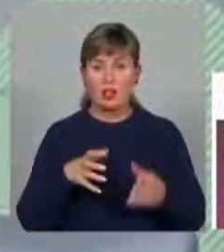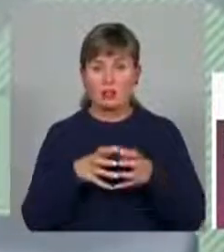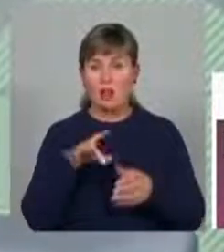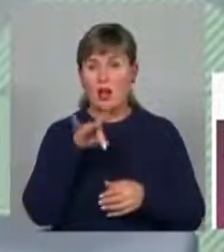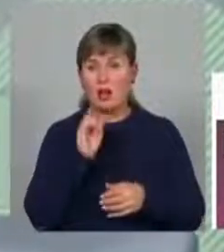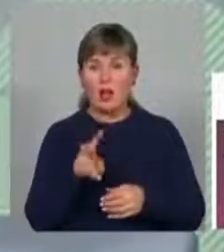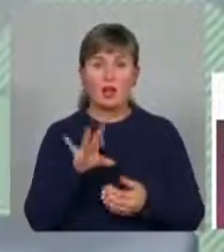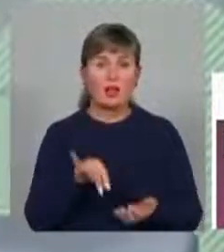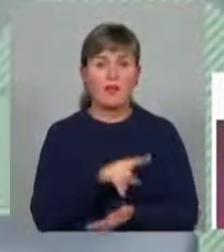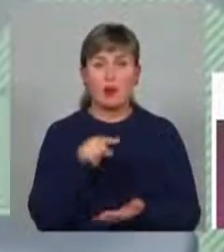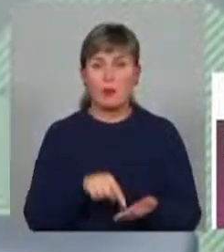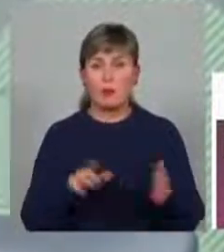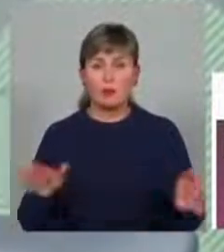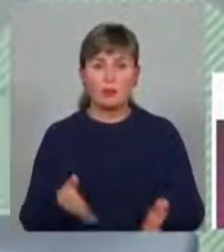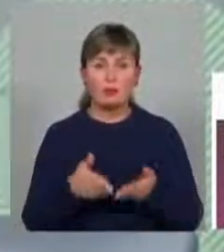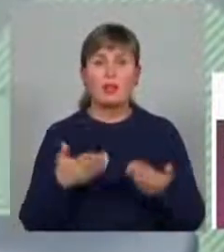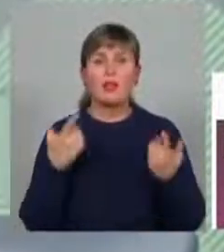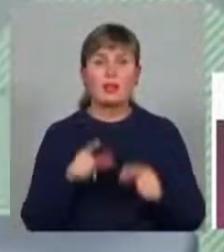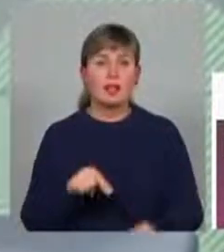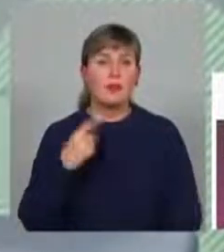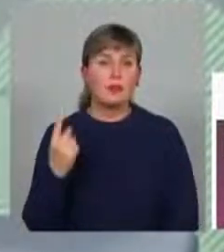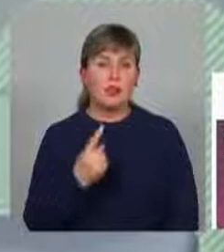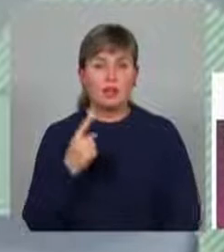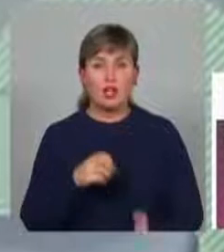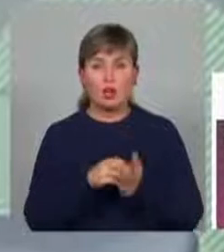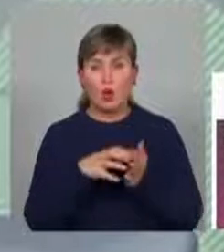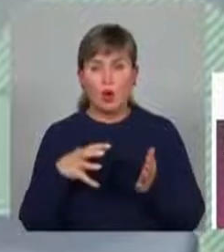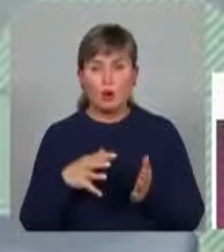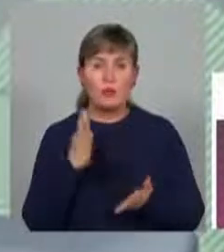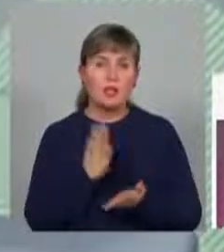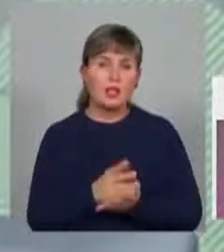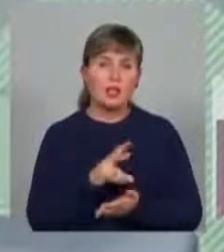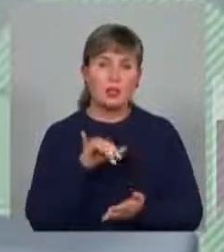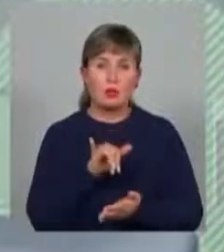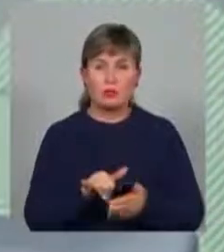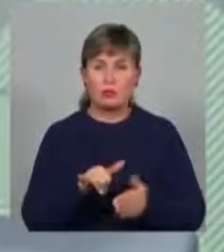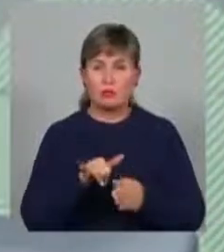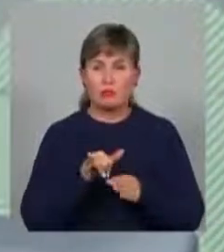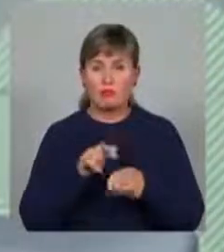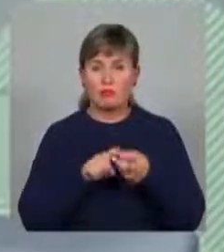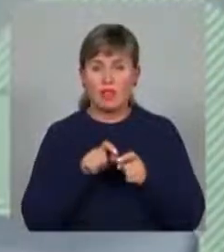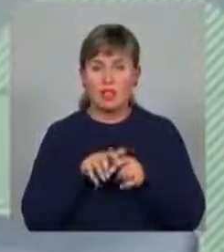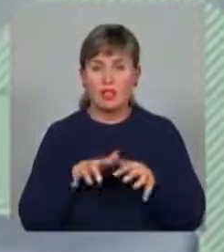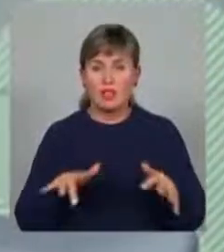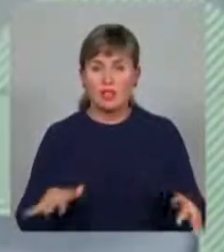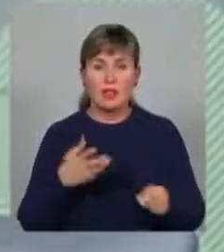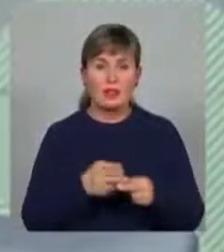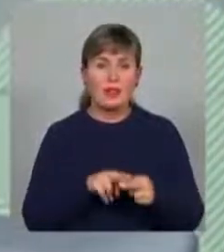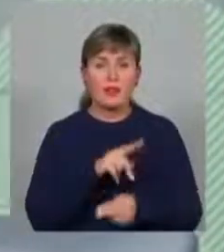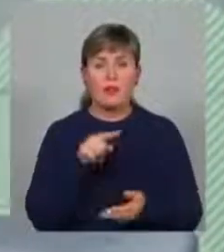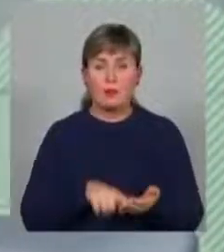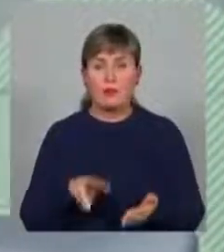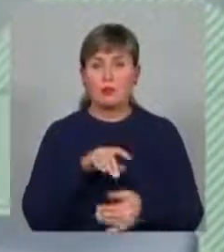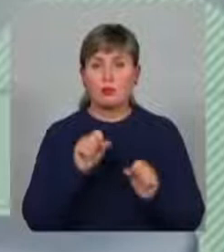стоит вопрос о том, где первичная опухоль, есть ли у нее метастазы, мы на этот вопрос